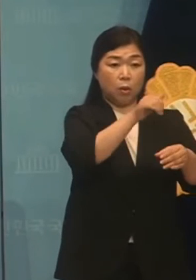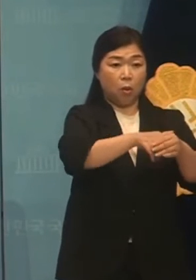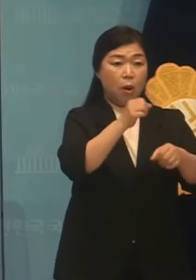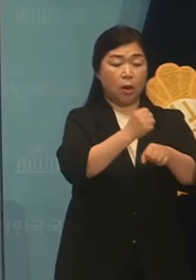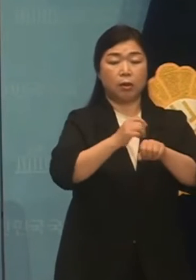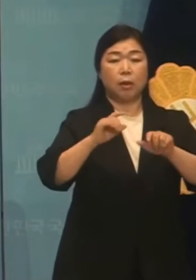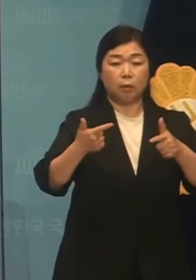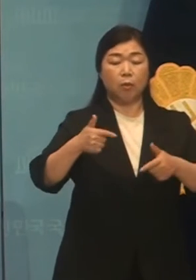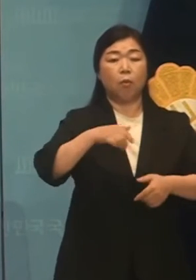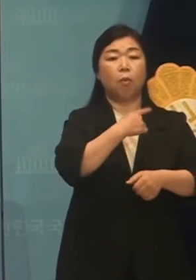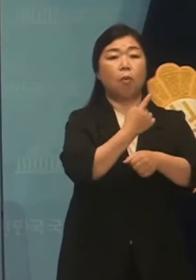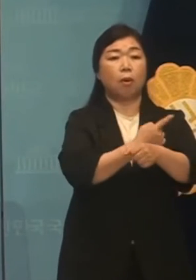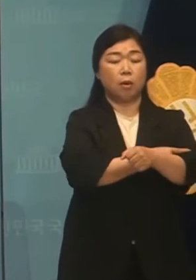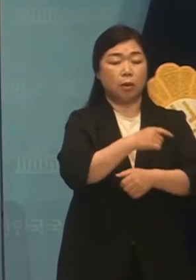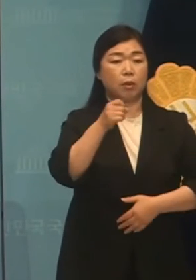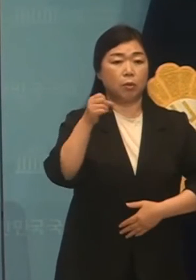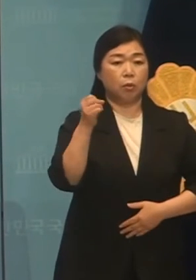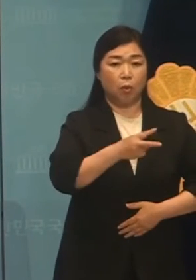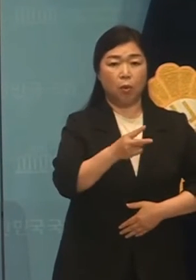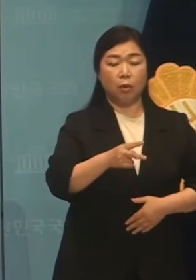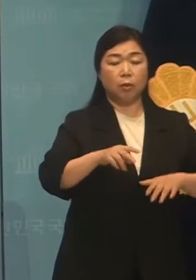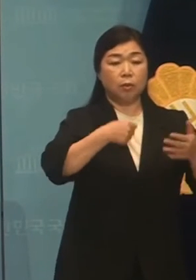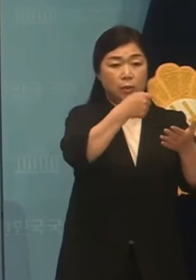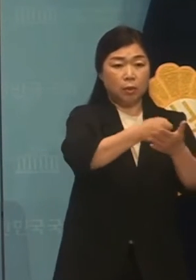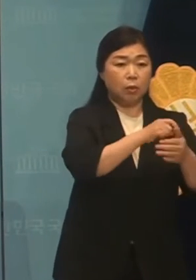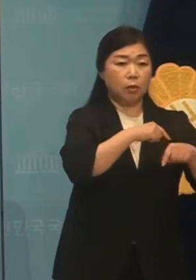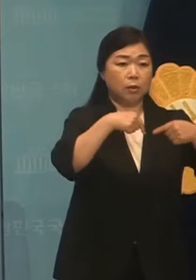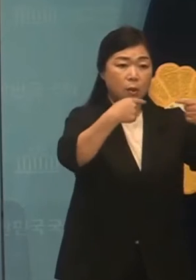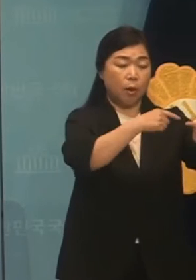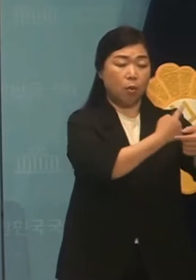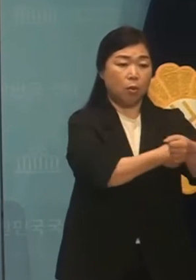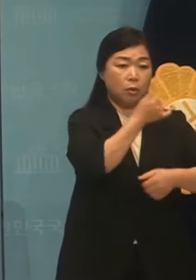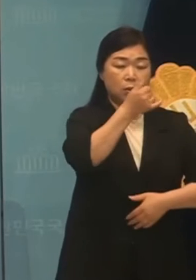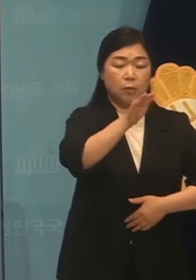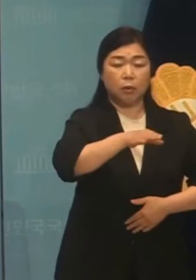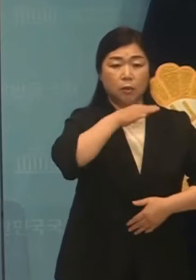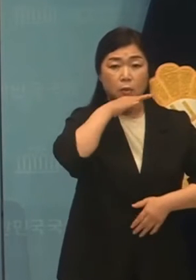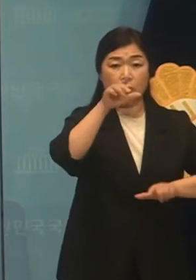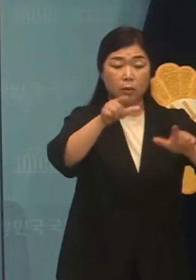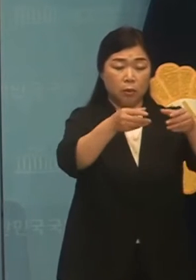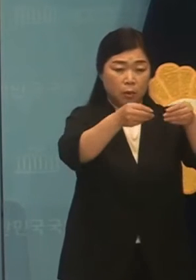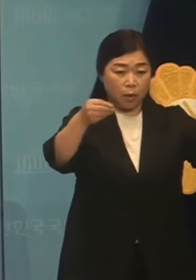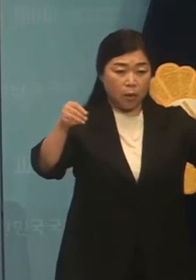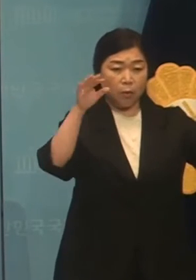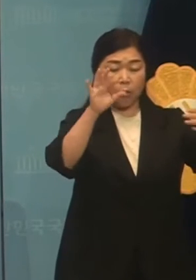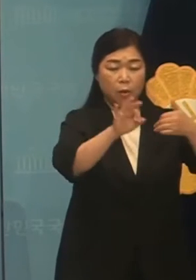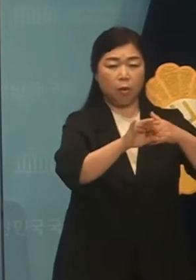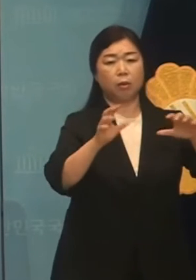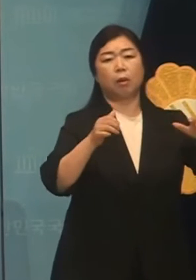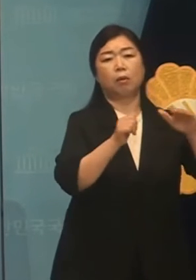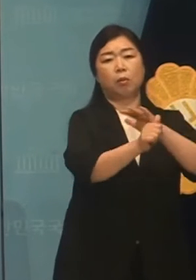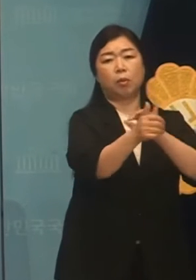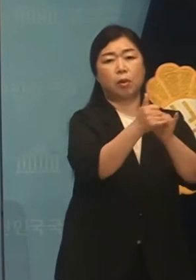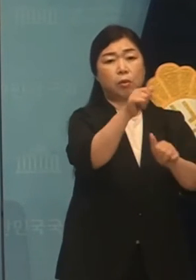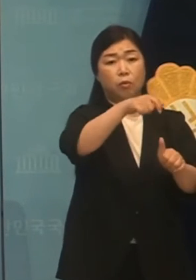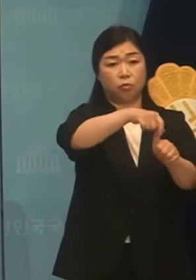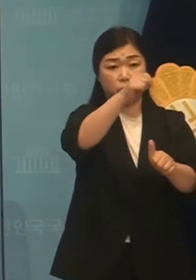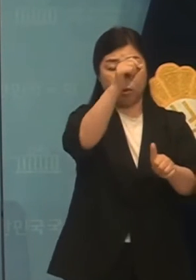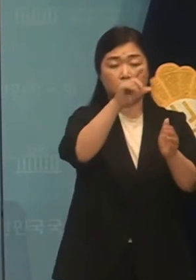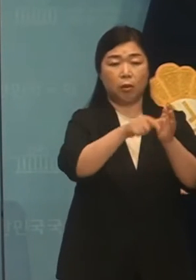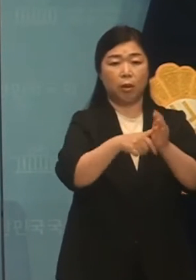그리고 당의 의사결정 참여권이 있지만 현실적으로는 당의 대표자를 선출하거나